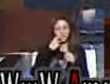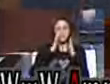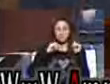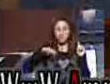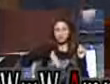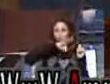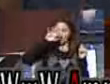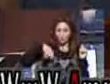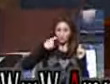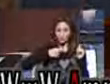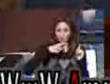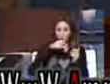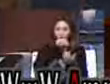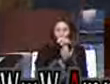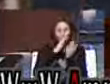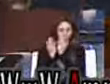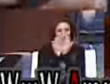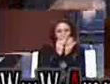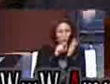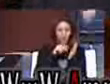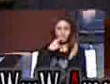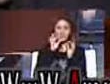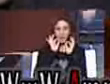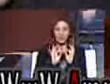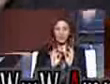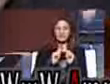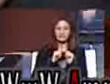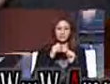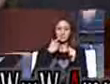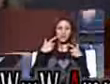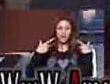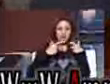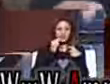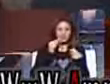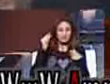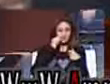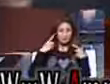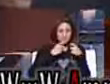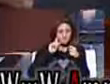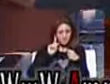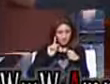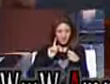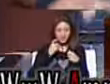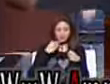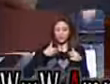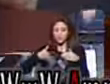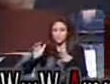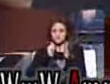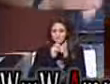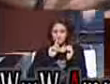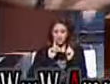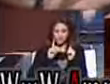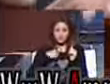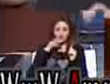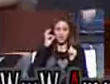وبقول زي ما قال القرآن وقال ديننا الحنيف، لا ينهاكم الله على الذين لم يقاتلوكم في الدين ولم يخرجوكم من ديارهم من دياركم